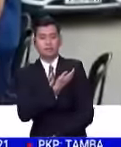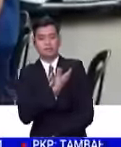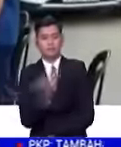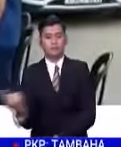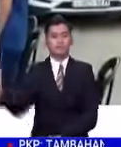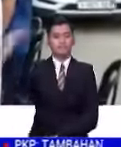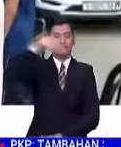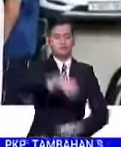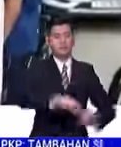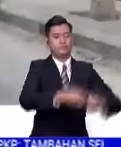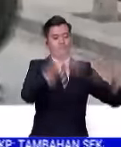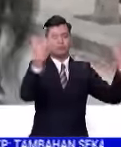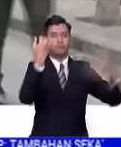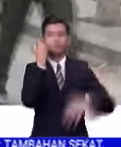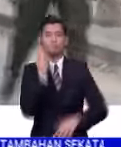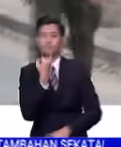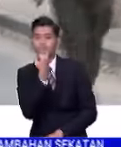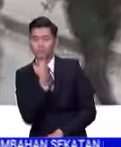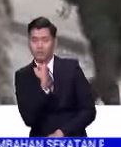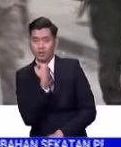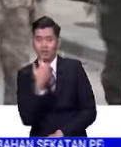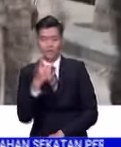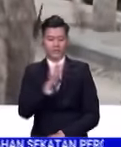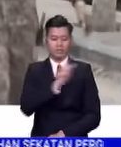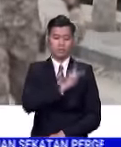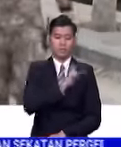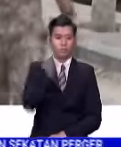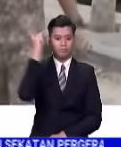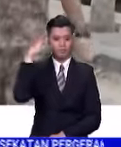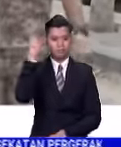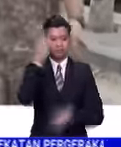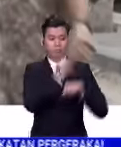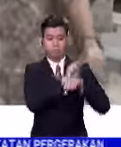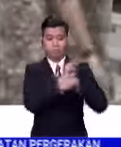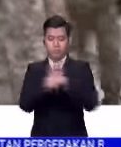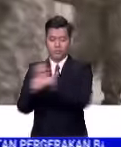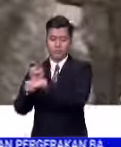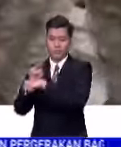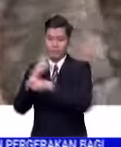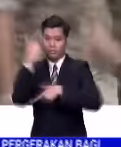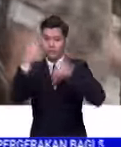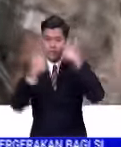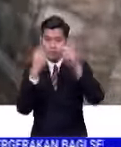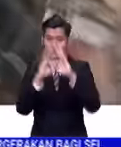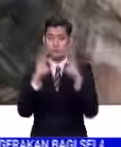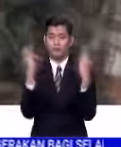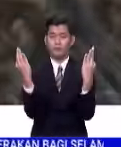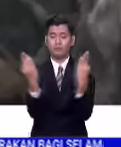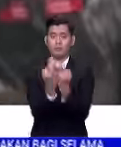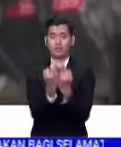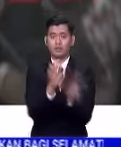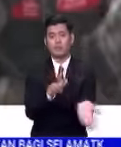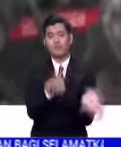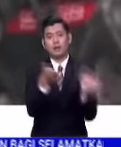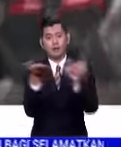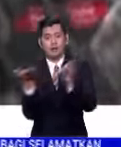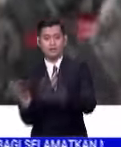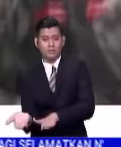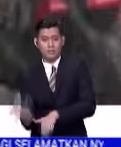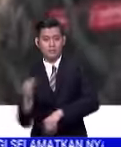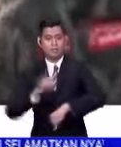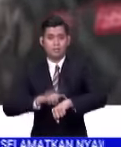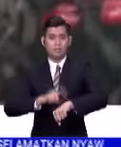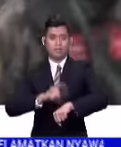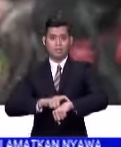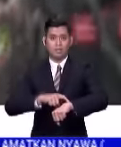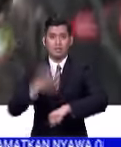yang merupakan ketua politik Hamas melakukan tinjauan serta menziarah ahli keluarga mangsa yang terbunuh dalam serangan udara Israel pada